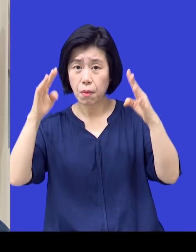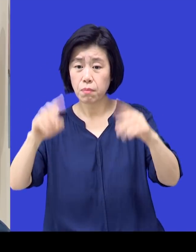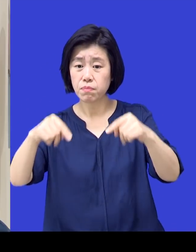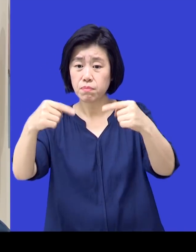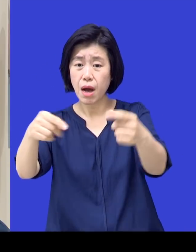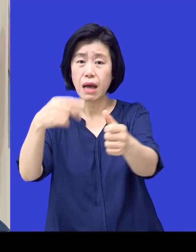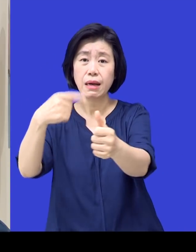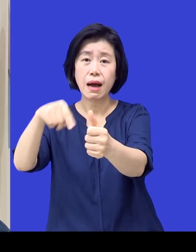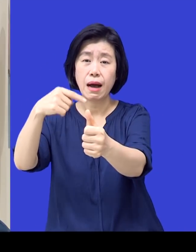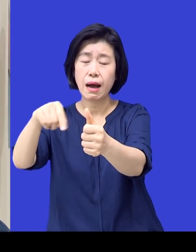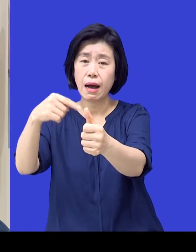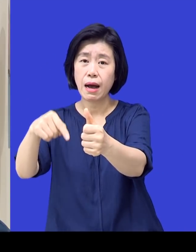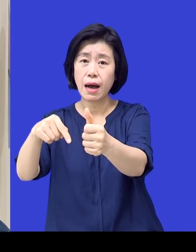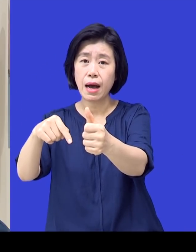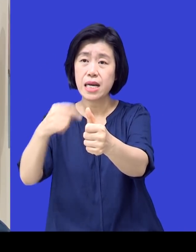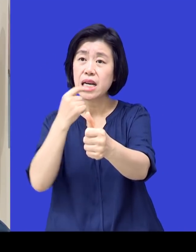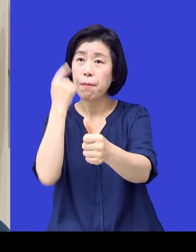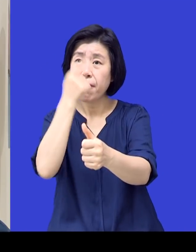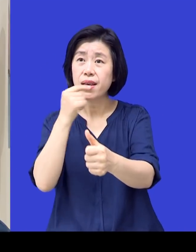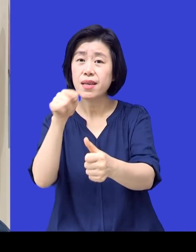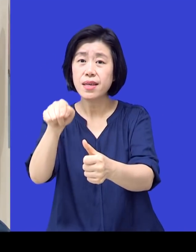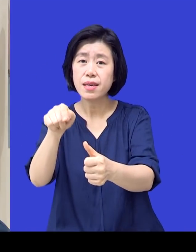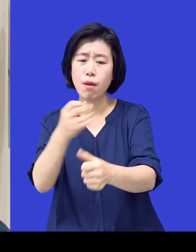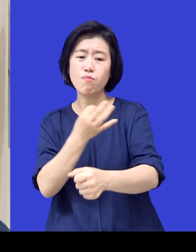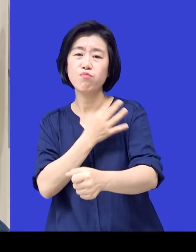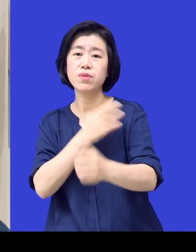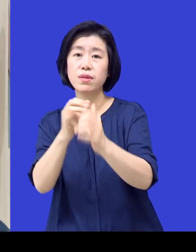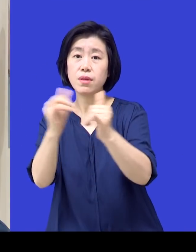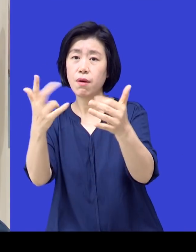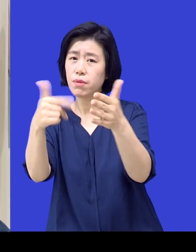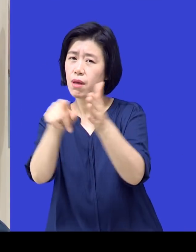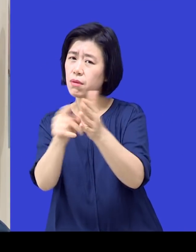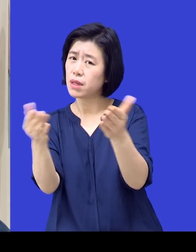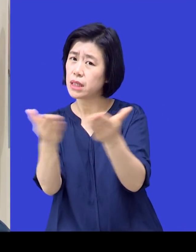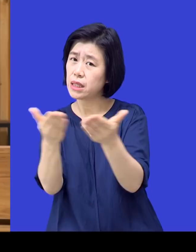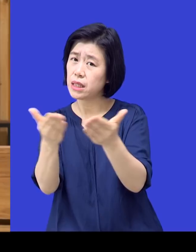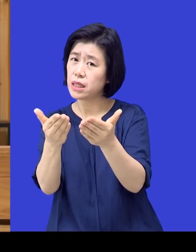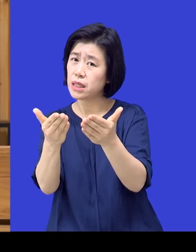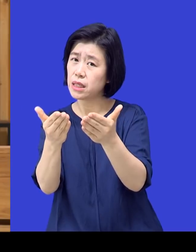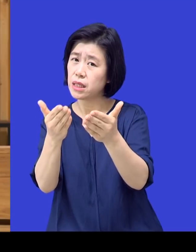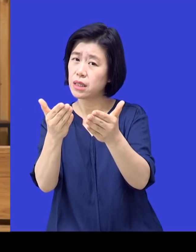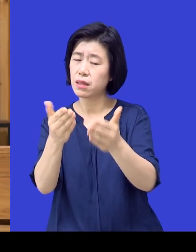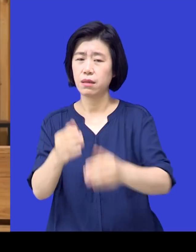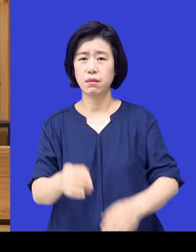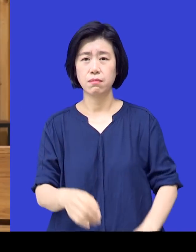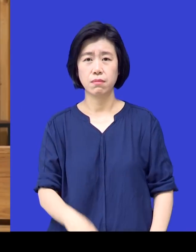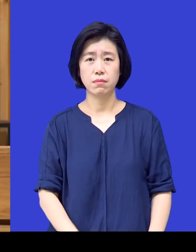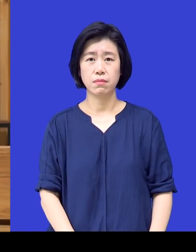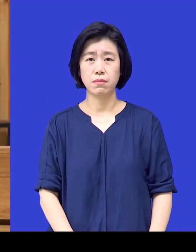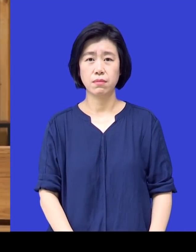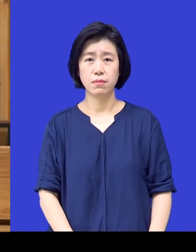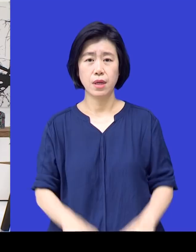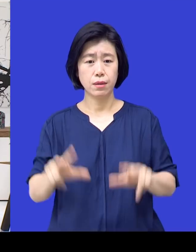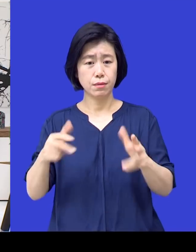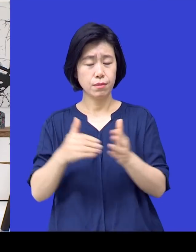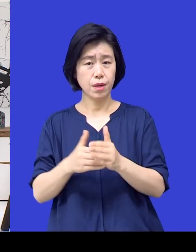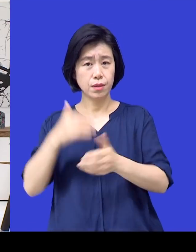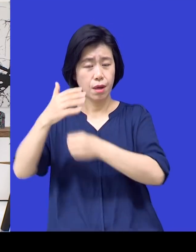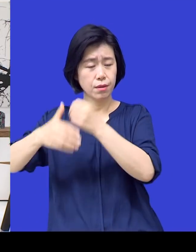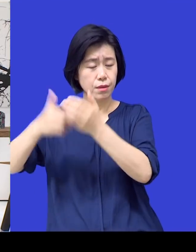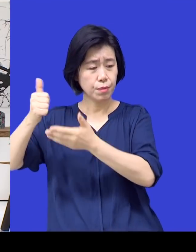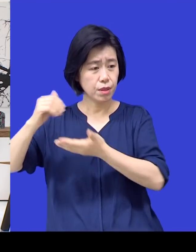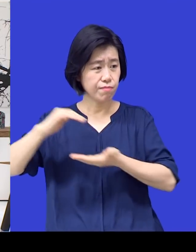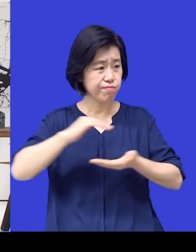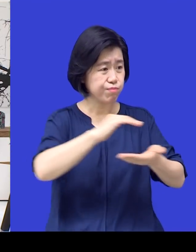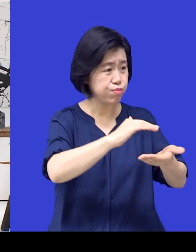이것이 하나님이 이 많은 경험을 하게 하신 그 이유라고 보느냐. 우와. 그거는